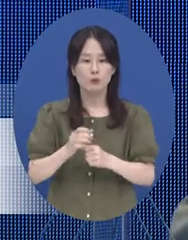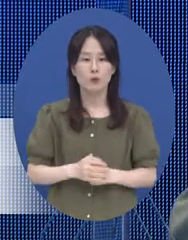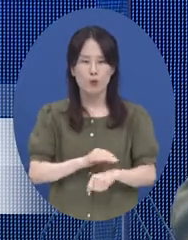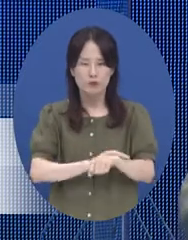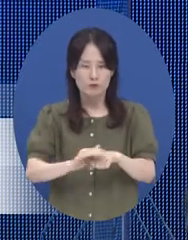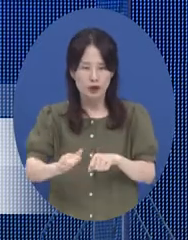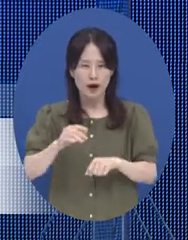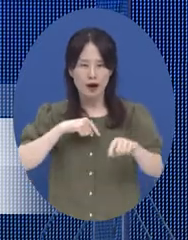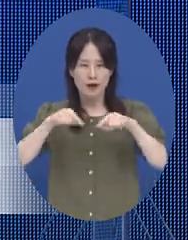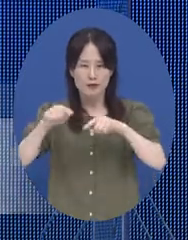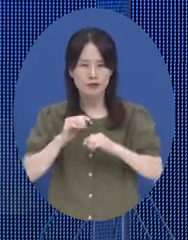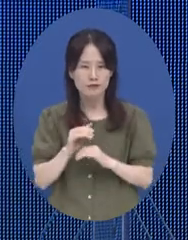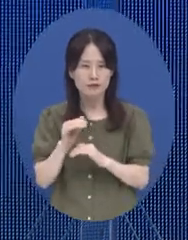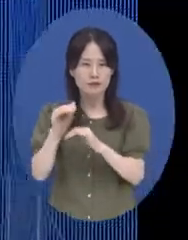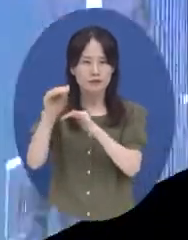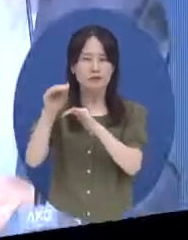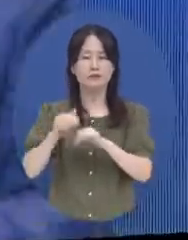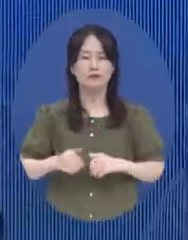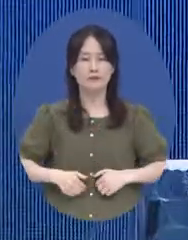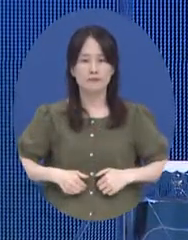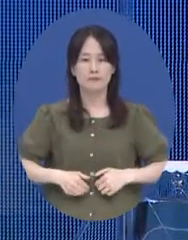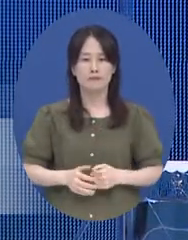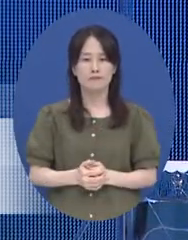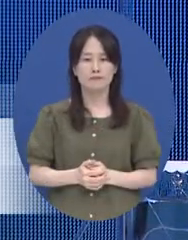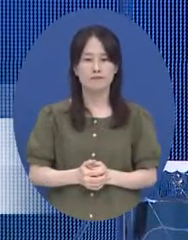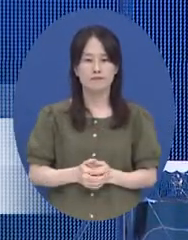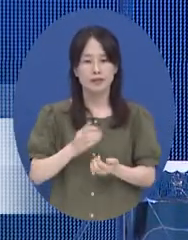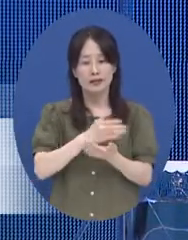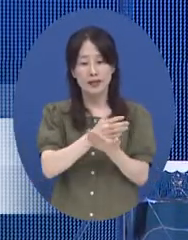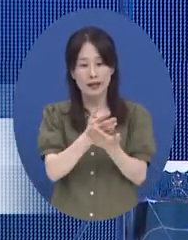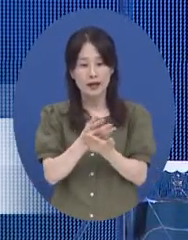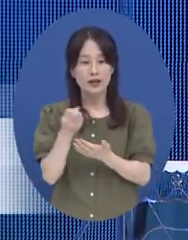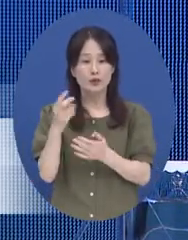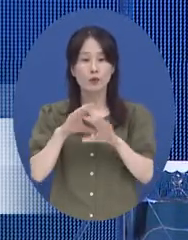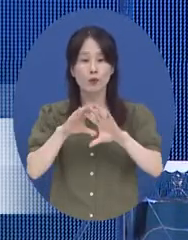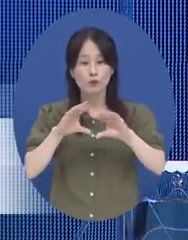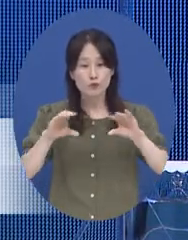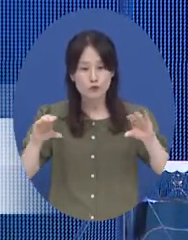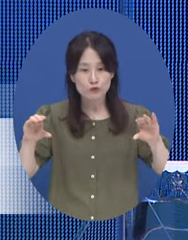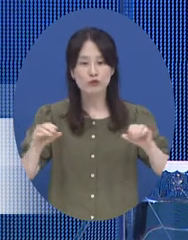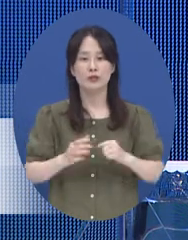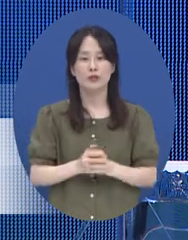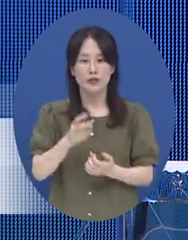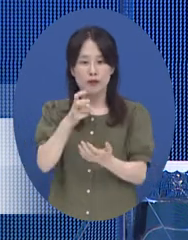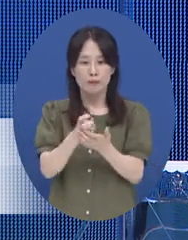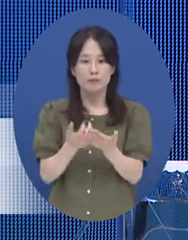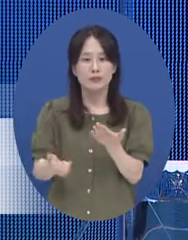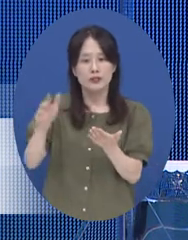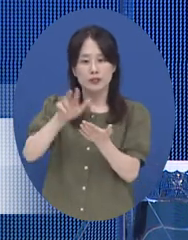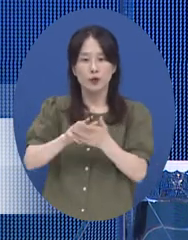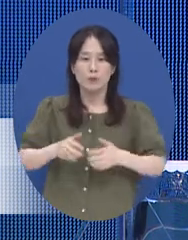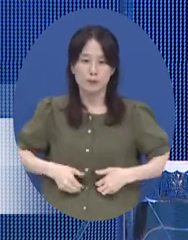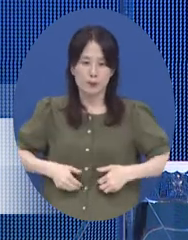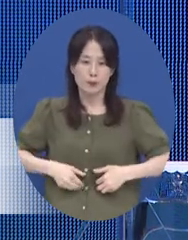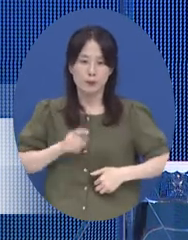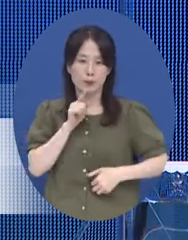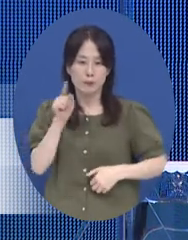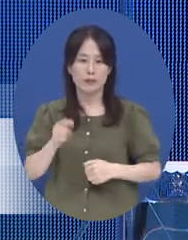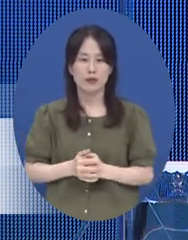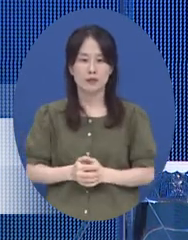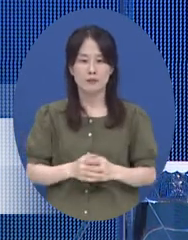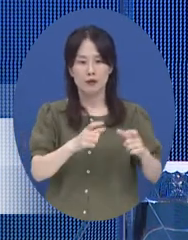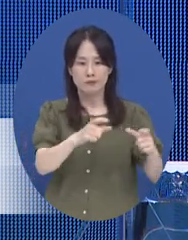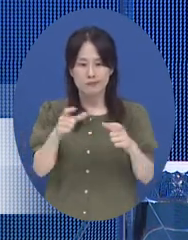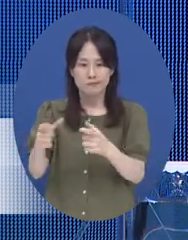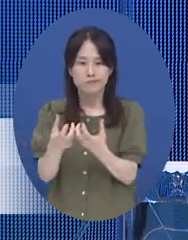일관성 있게 정책을 집행하고 다양하게 좀 유연성 있게 법률을 제정한다는 말씀을 드리고요. 지역의